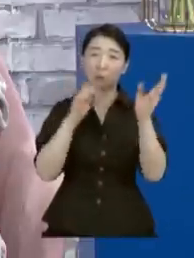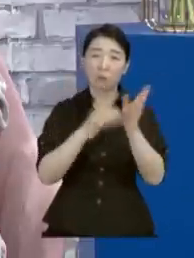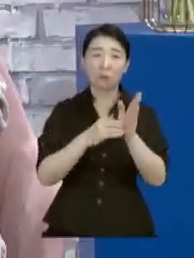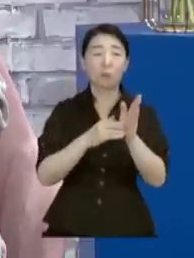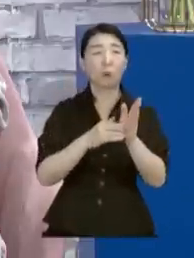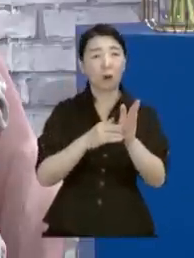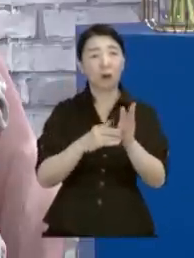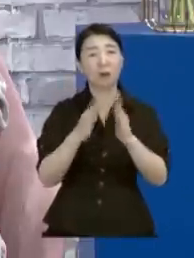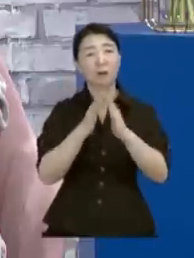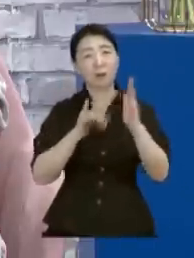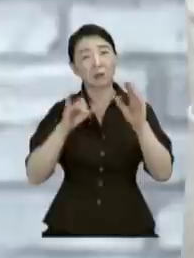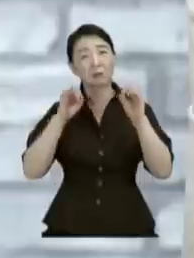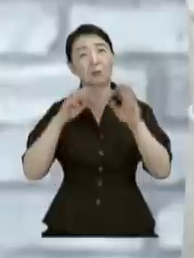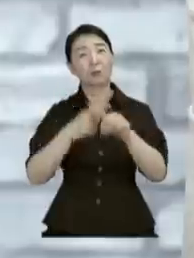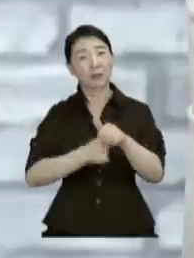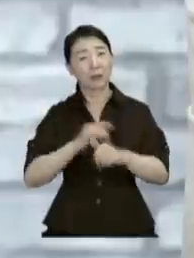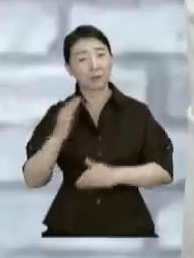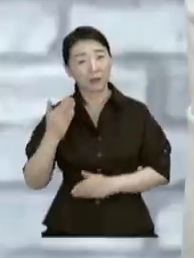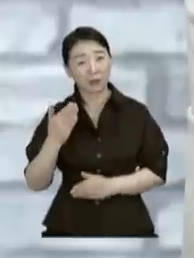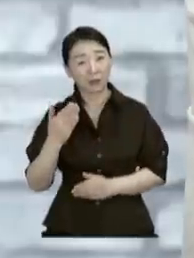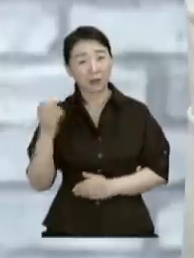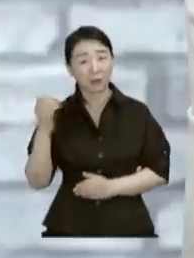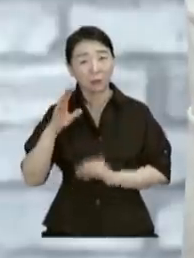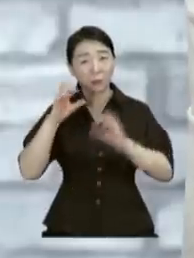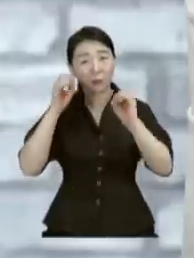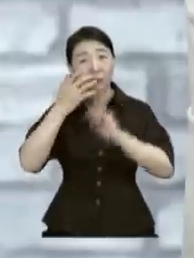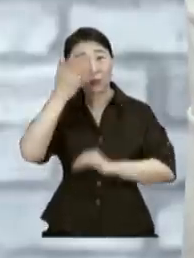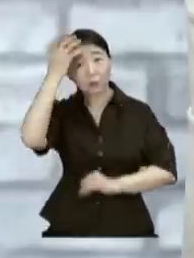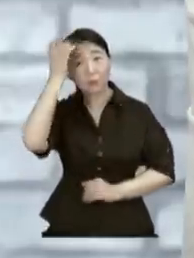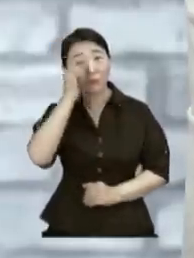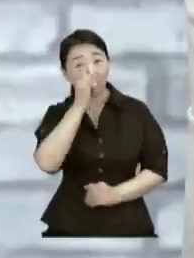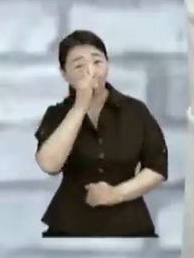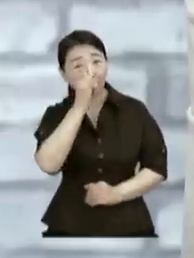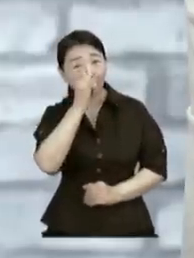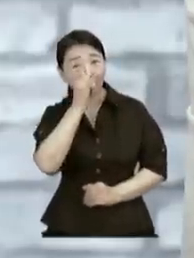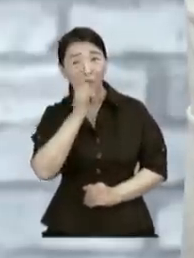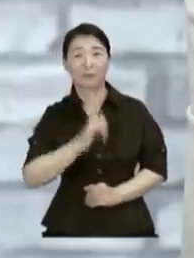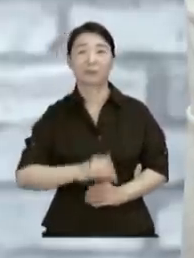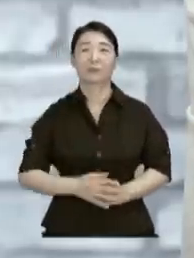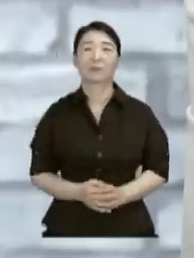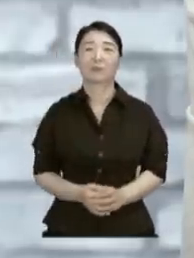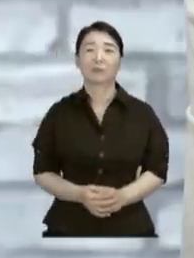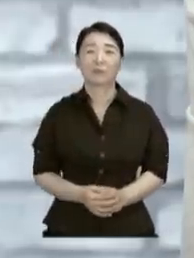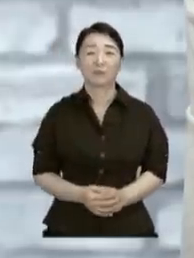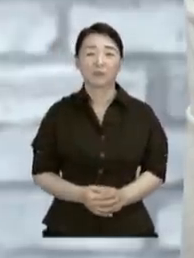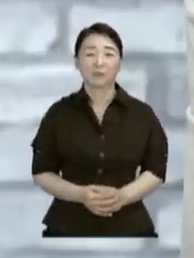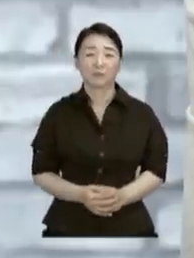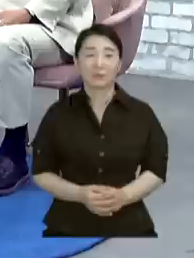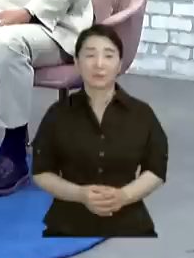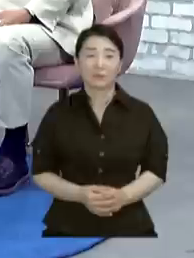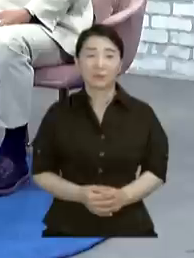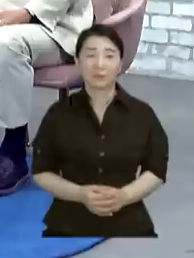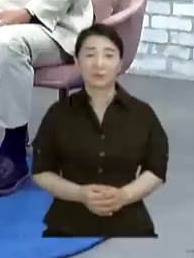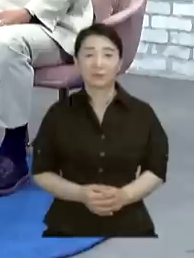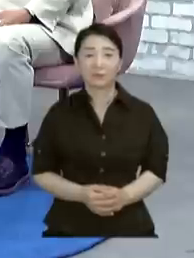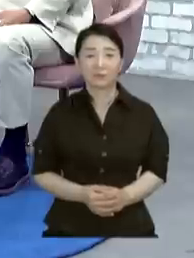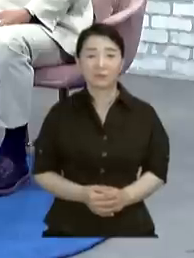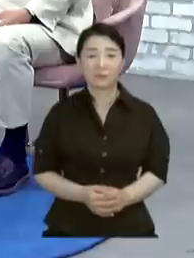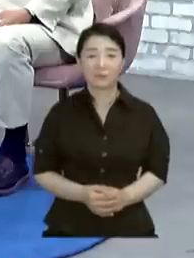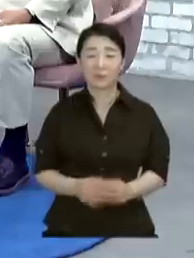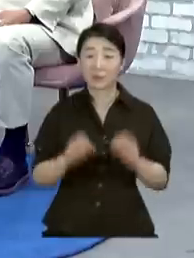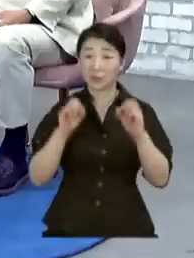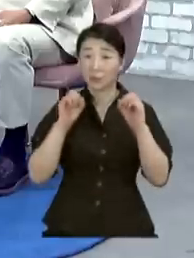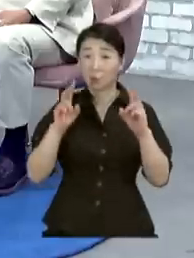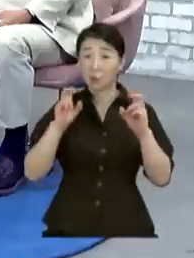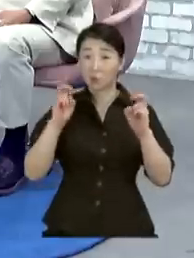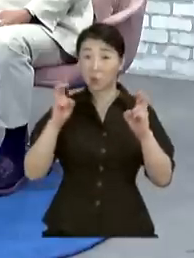거고 그러다 보니까 뭐 선교의 꿈까지 또 꾸시게 되셨다면서요. 네. 네. 아 저희